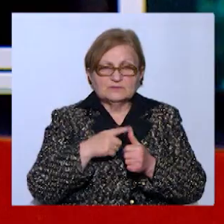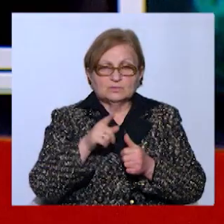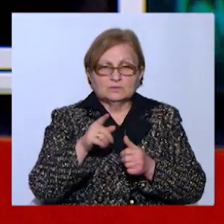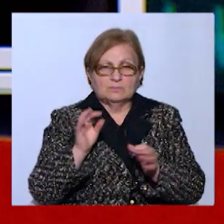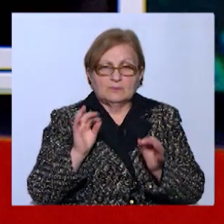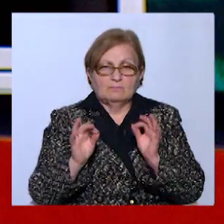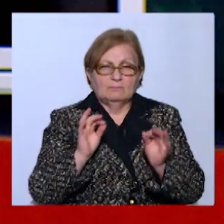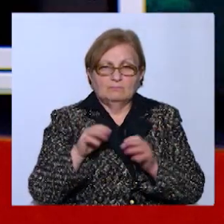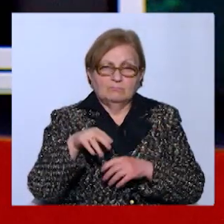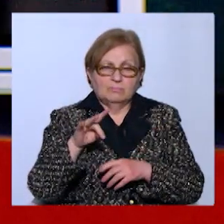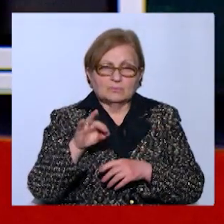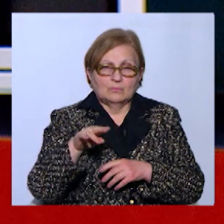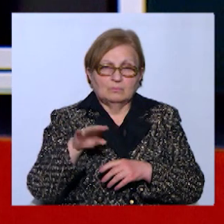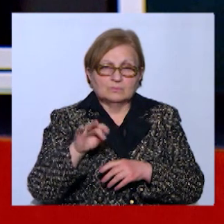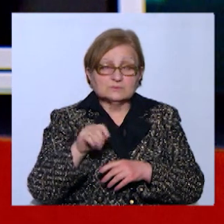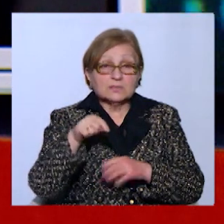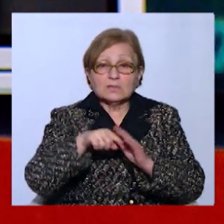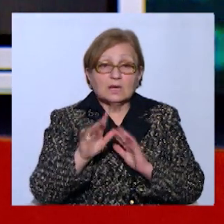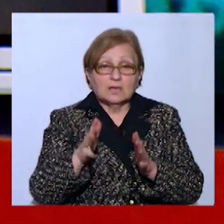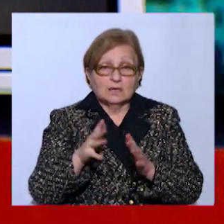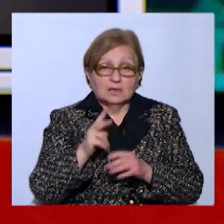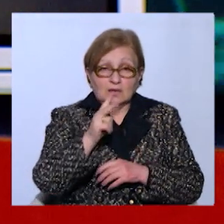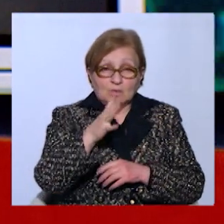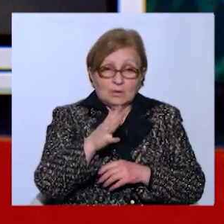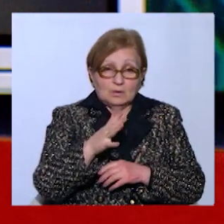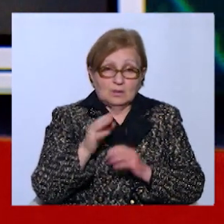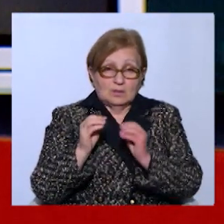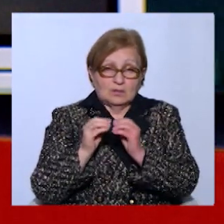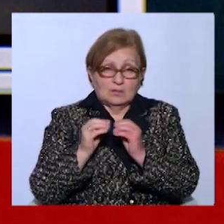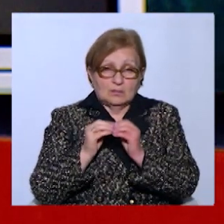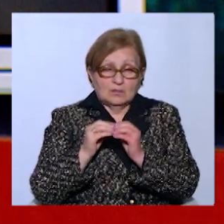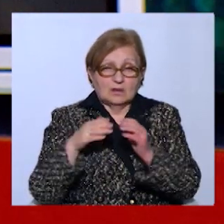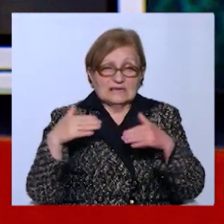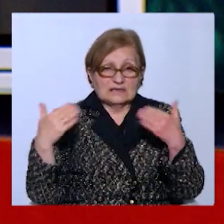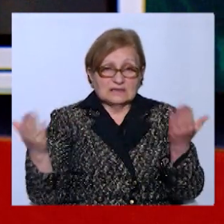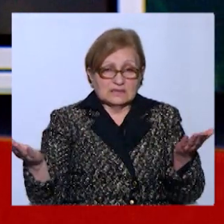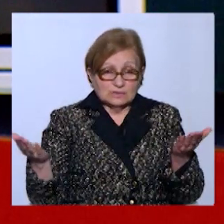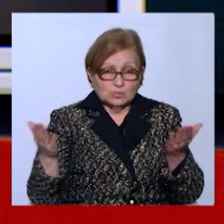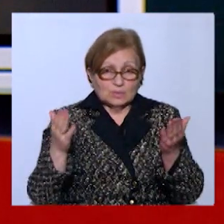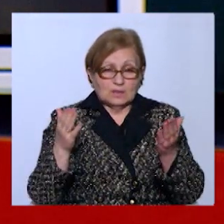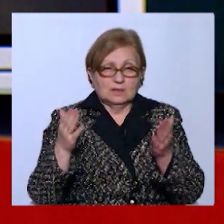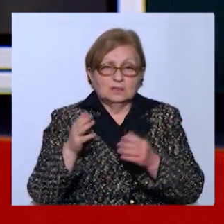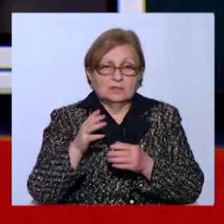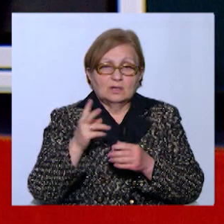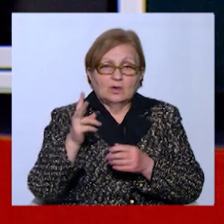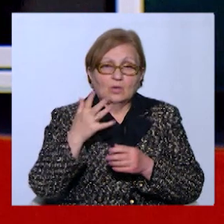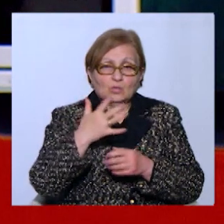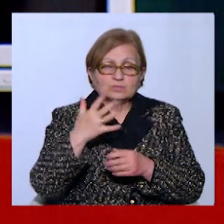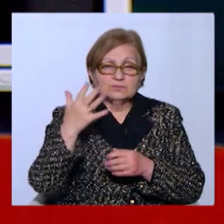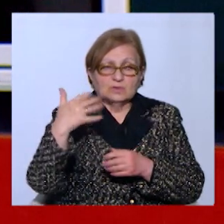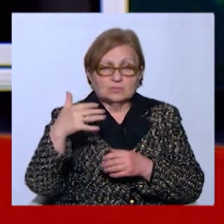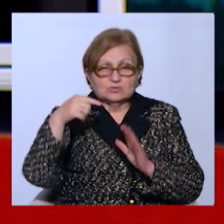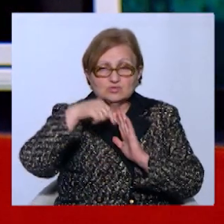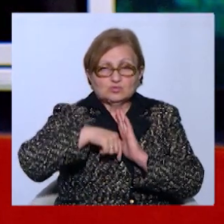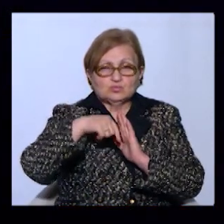პროპორცია. პროპორციაში ესე იგი რა ხდება? 25 და 10 არის კიდურა წევრები, 5 და 50 შუა